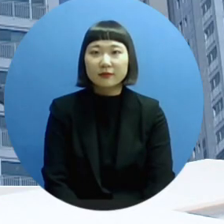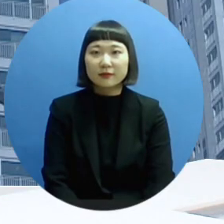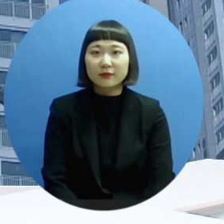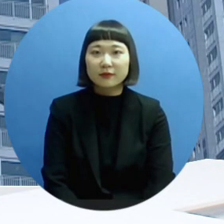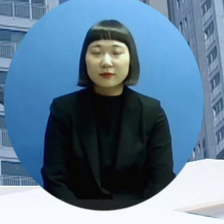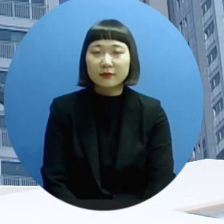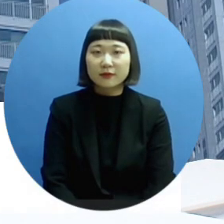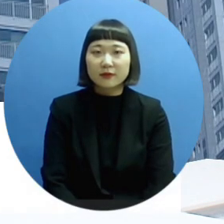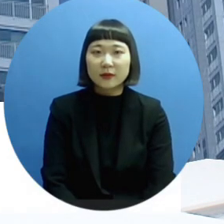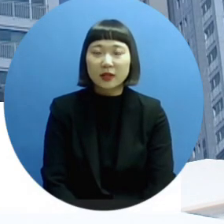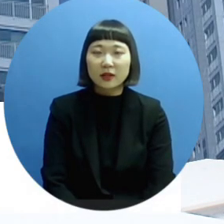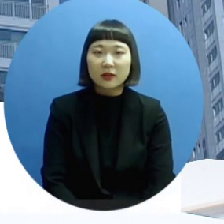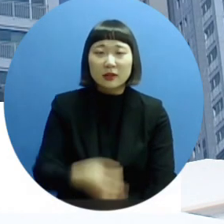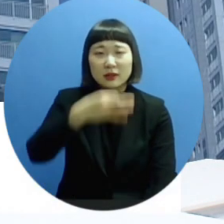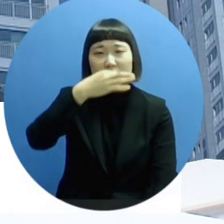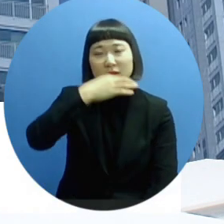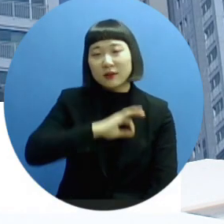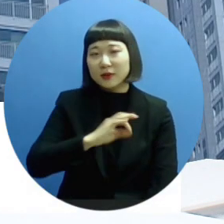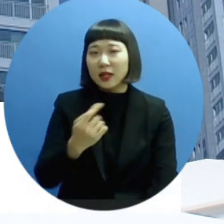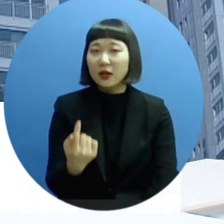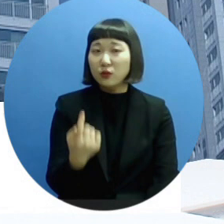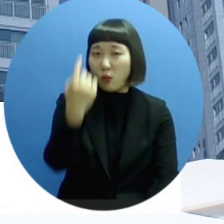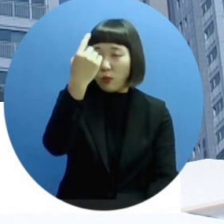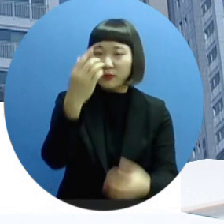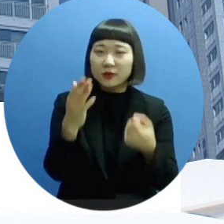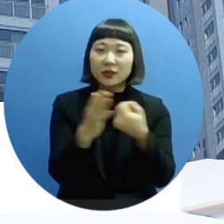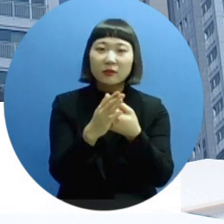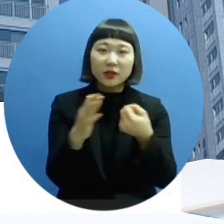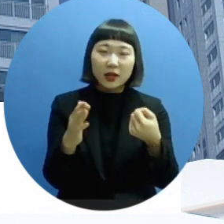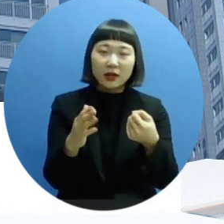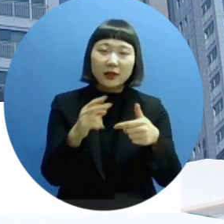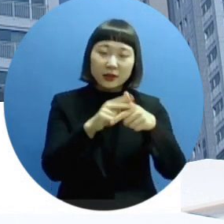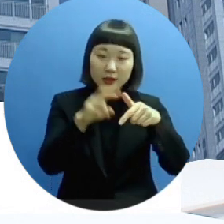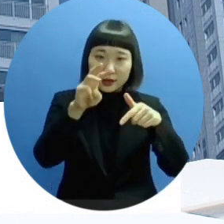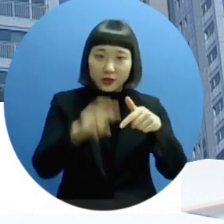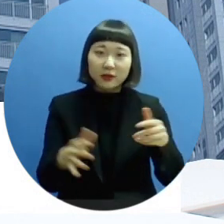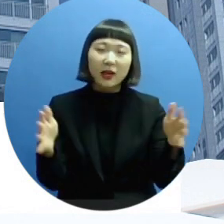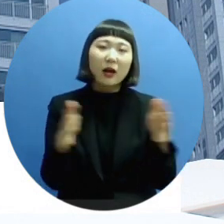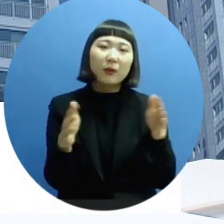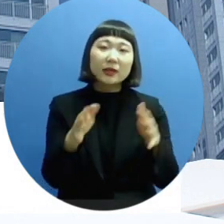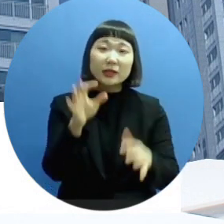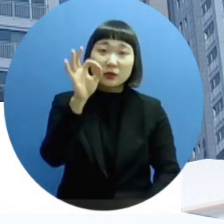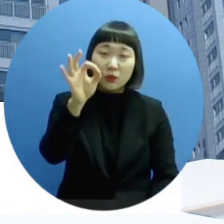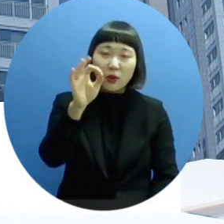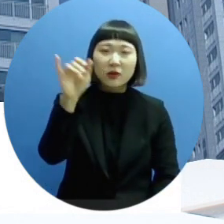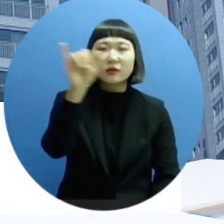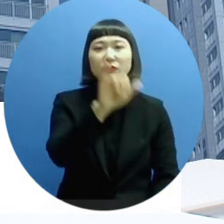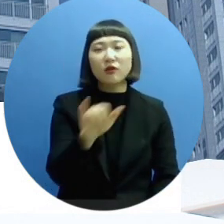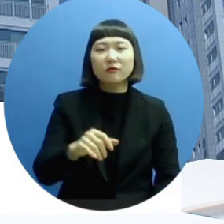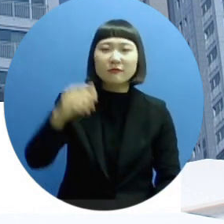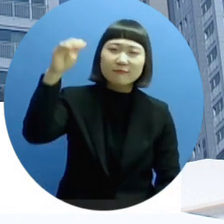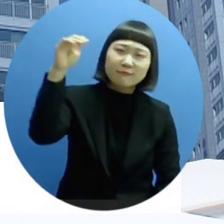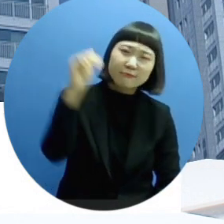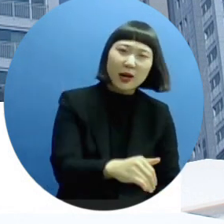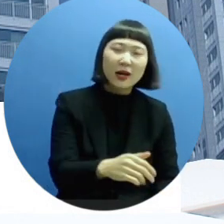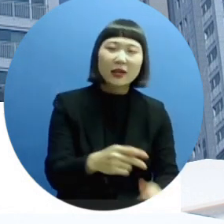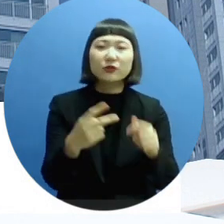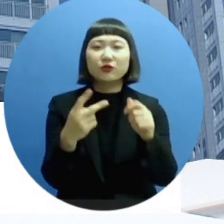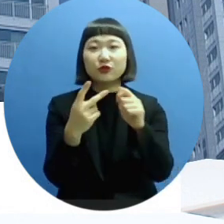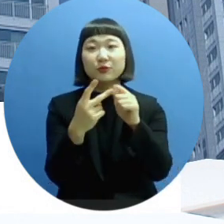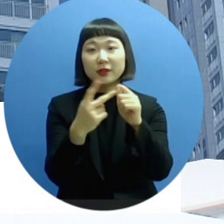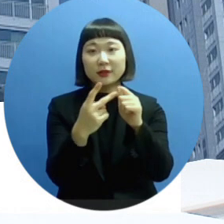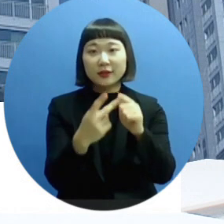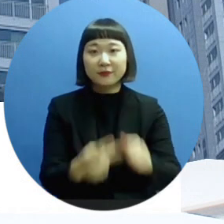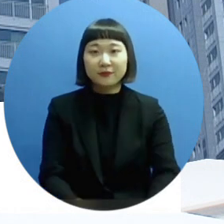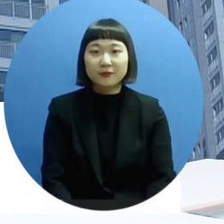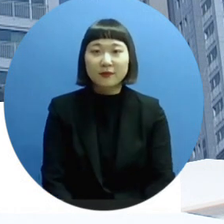높은 금리로 인해 매수 심리가 얼어붙으면서 인천의 아파트값은 전국에서 두 번째로 많이 떨어졌습니다.